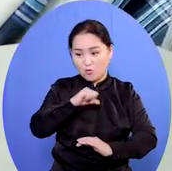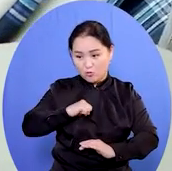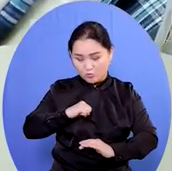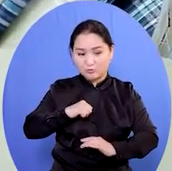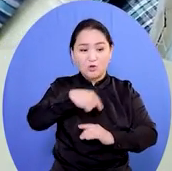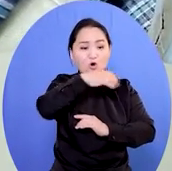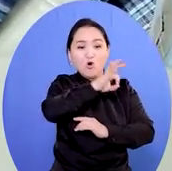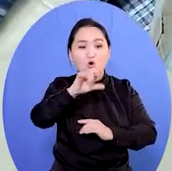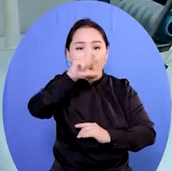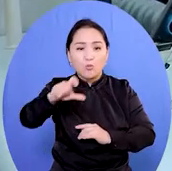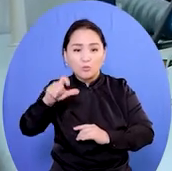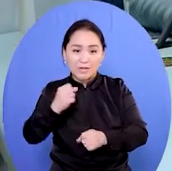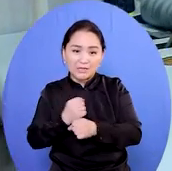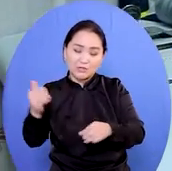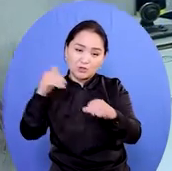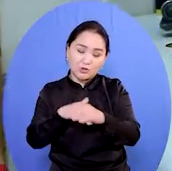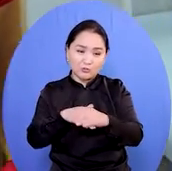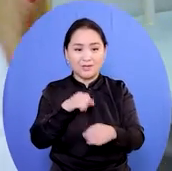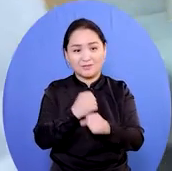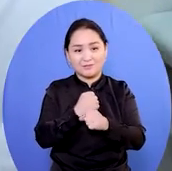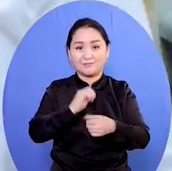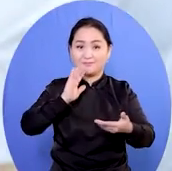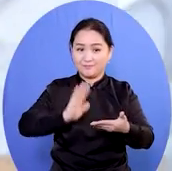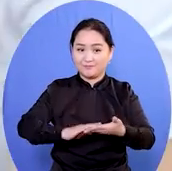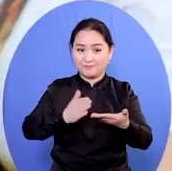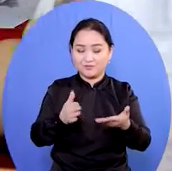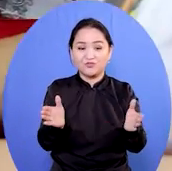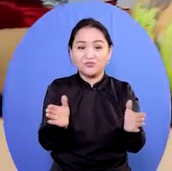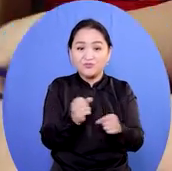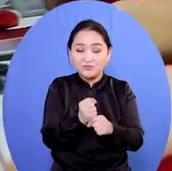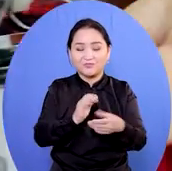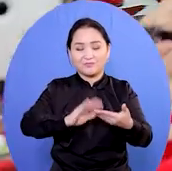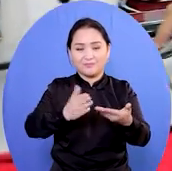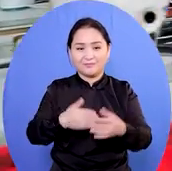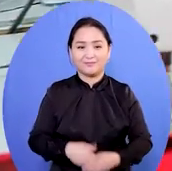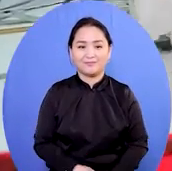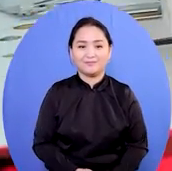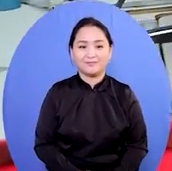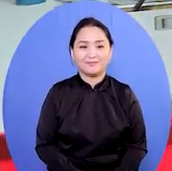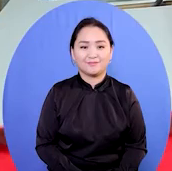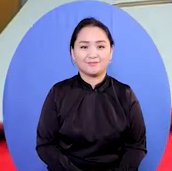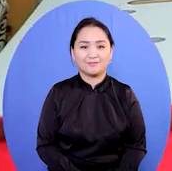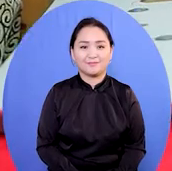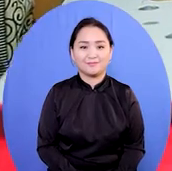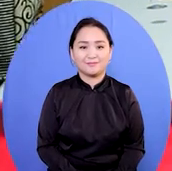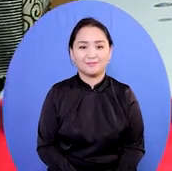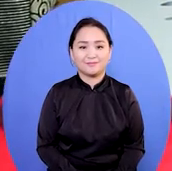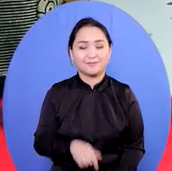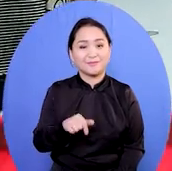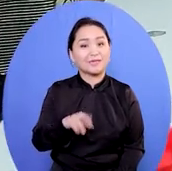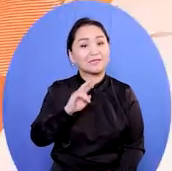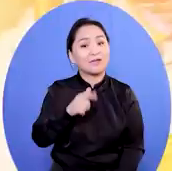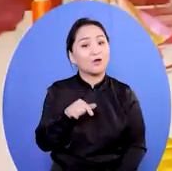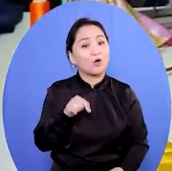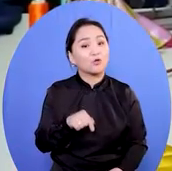өрөөлийг ажлын байраар хангаж яваа түүний ажил хэрэгтэй танилцсан бяцхан сурвалжилгаа үзүүлээ. За одоо